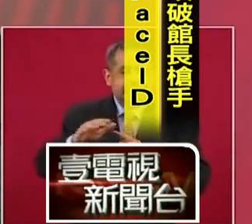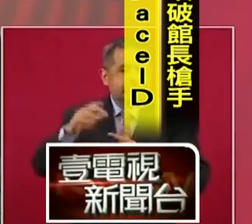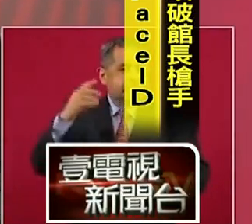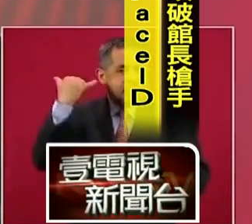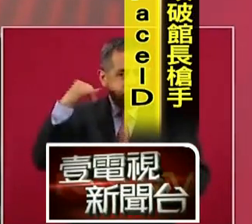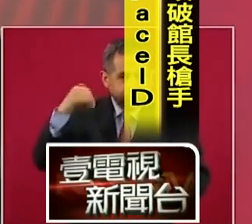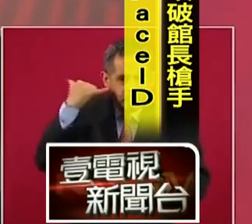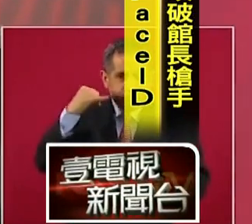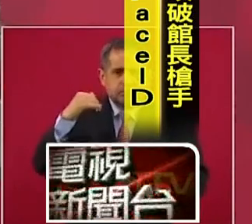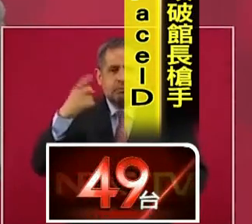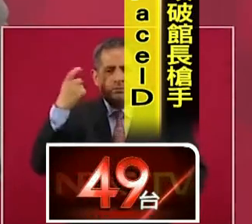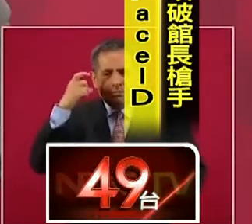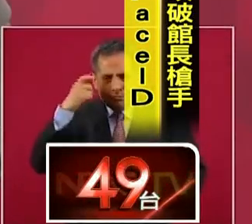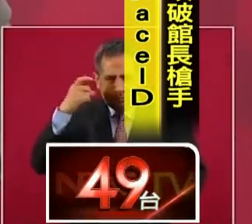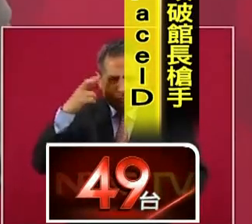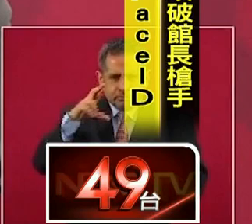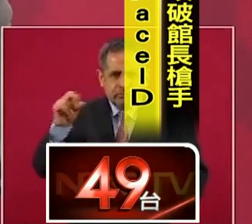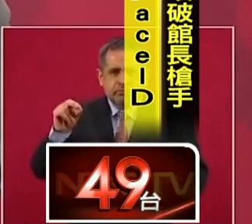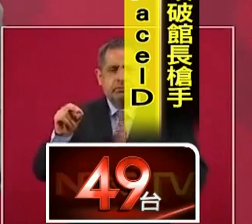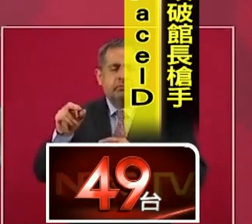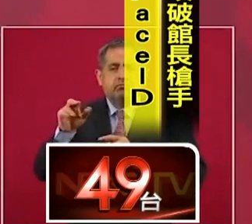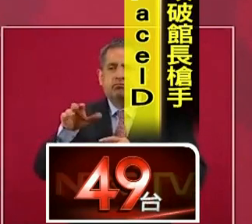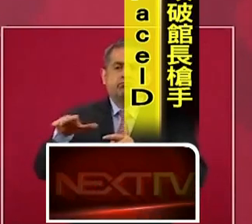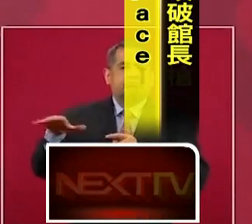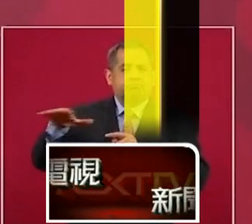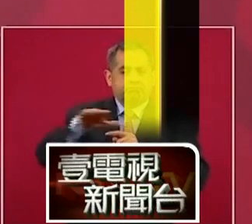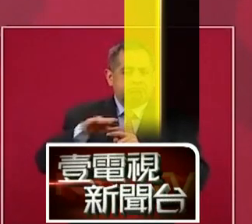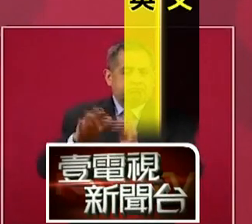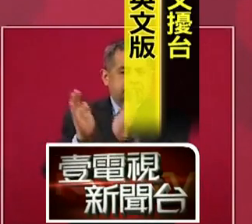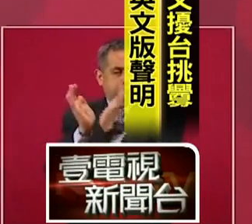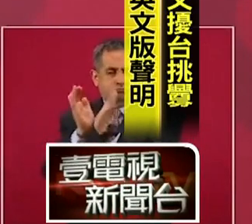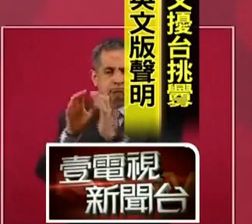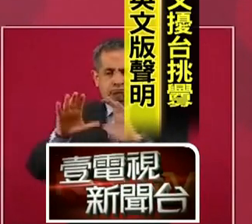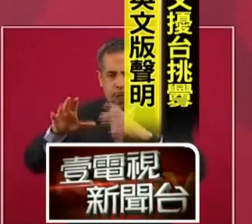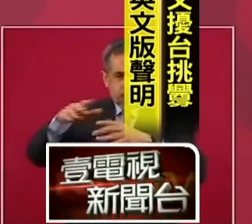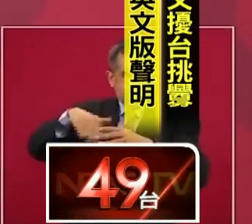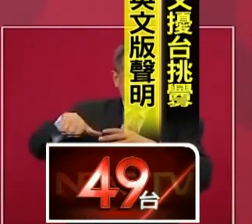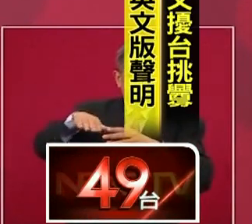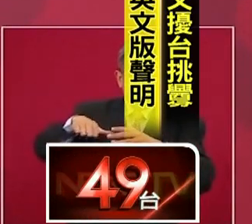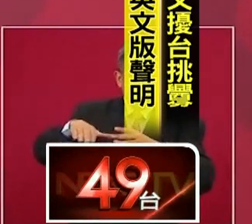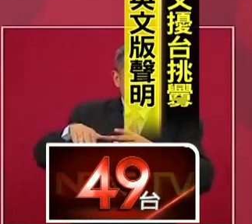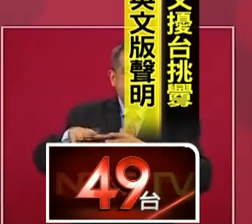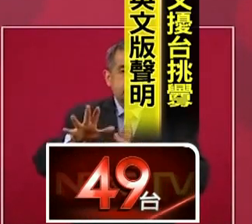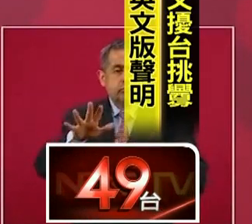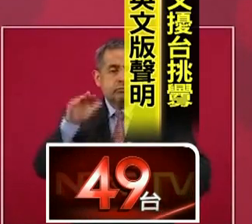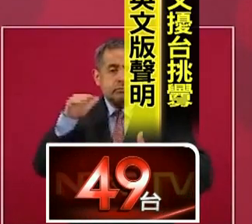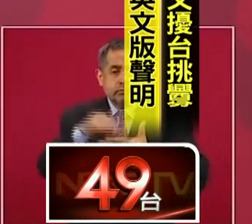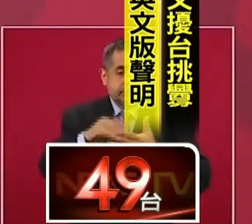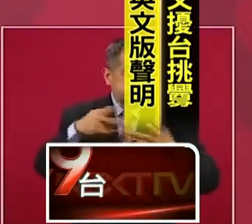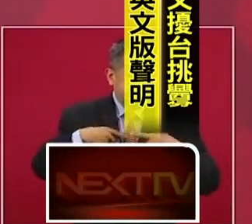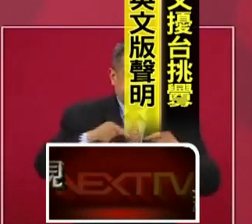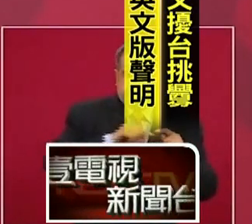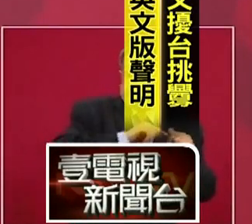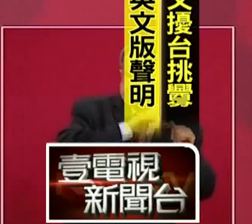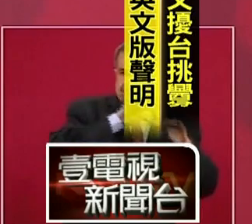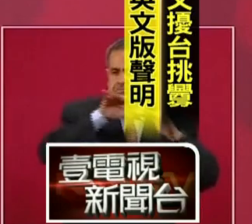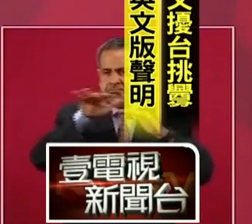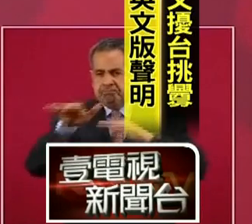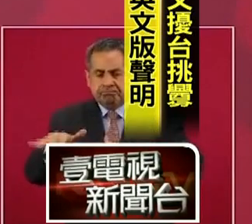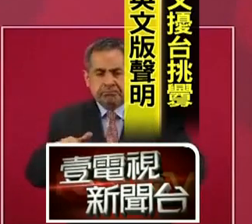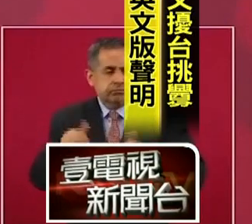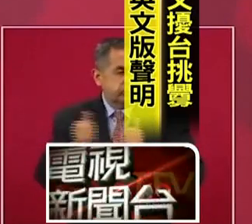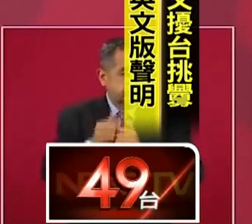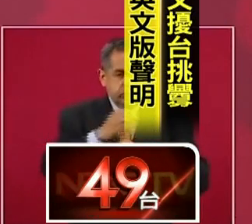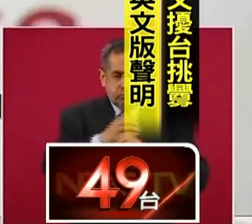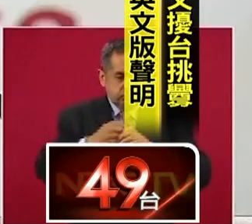Yucatán y Quintana Roo, 5.000 elementos con todos